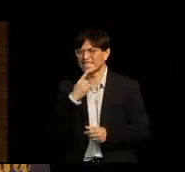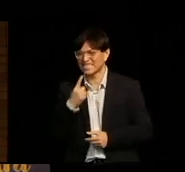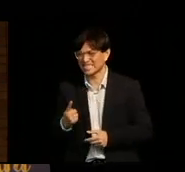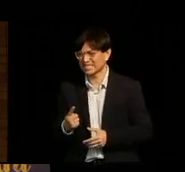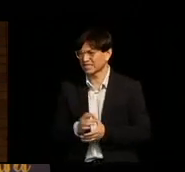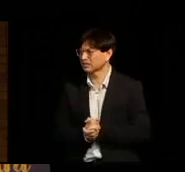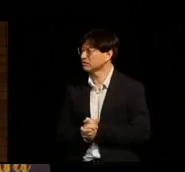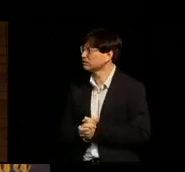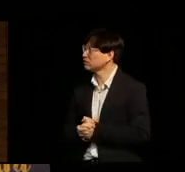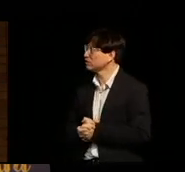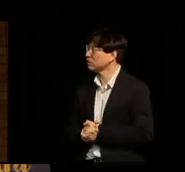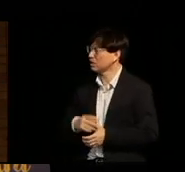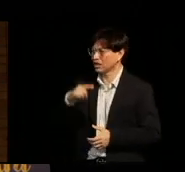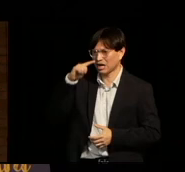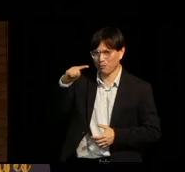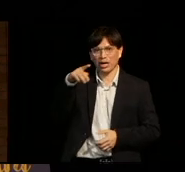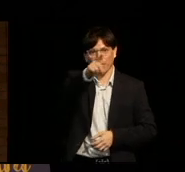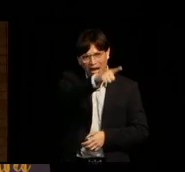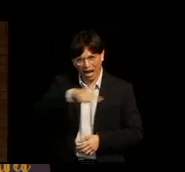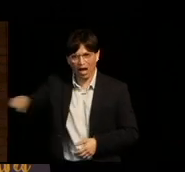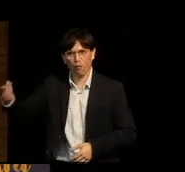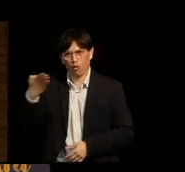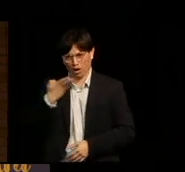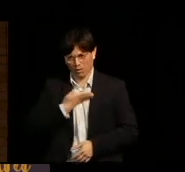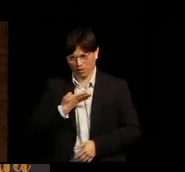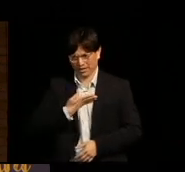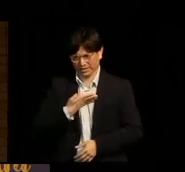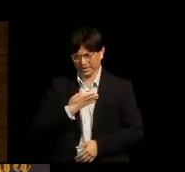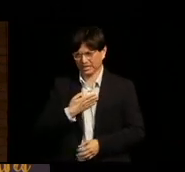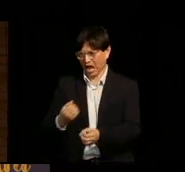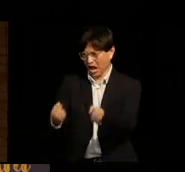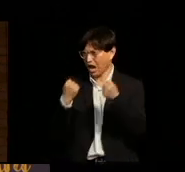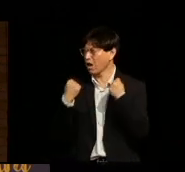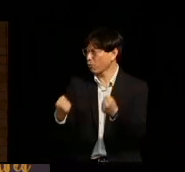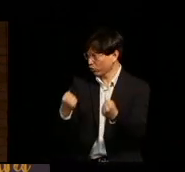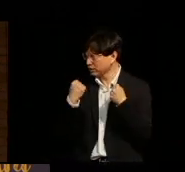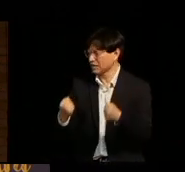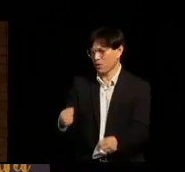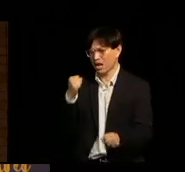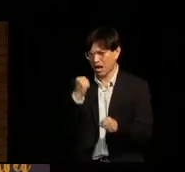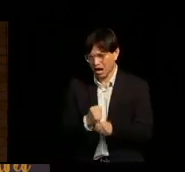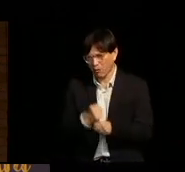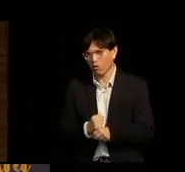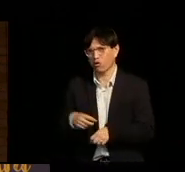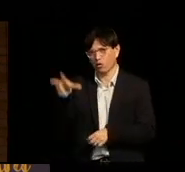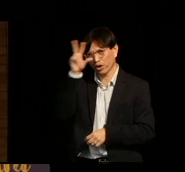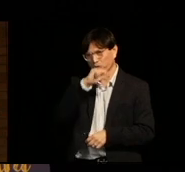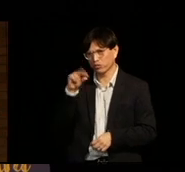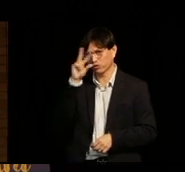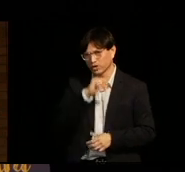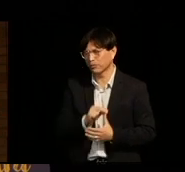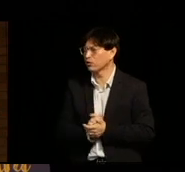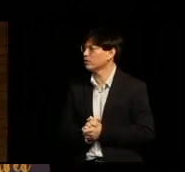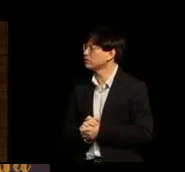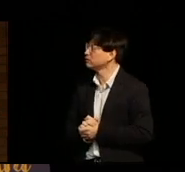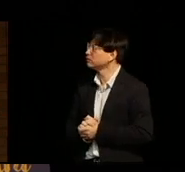Oggi la prima era appunto la vostra presenza e credo la potenzialità di cui non sempre siamo coscienti i catechisti